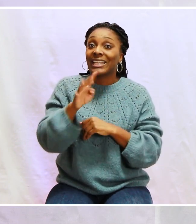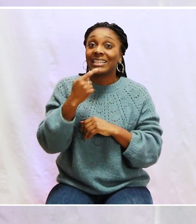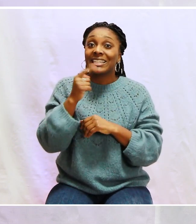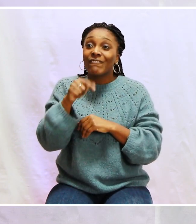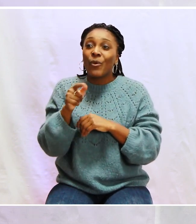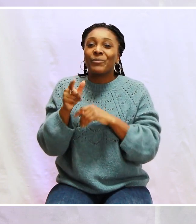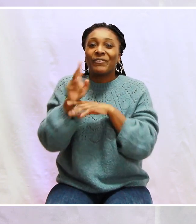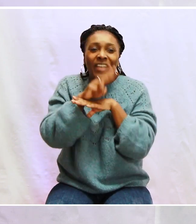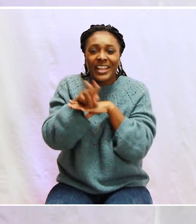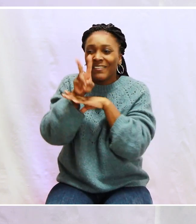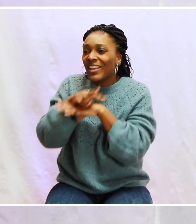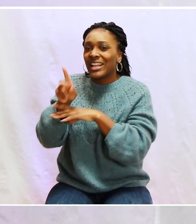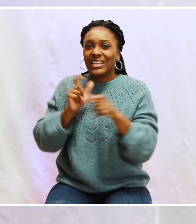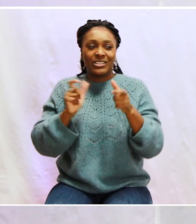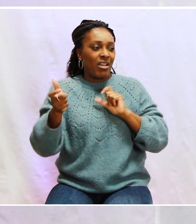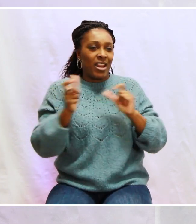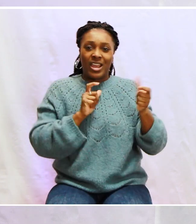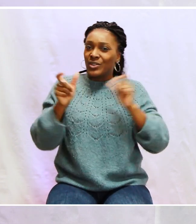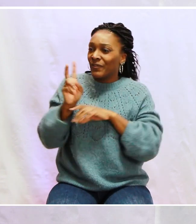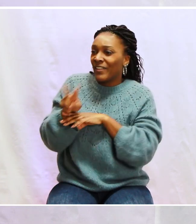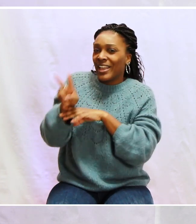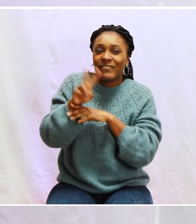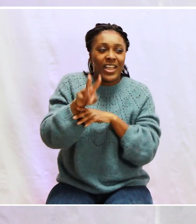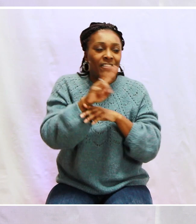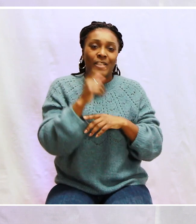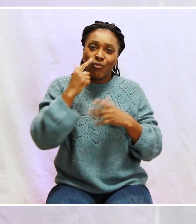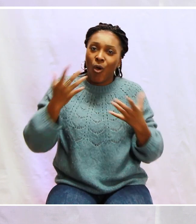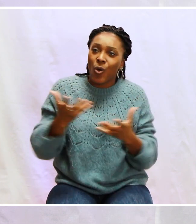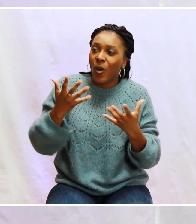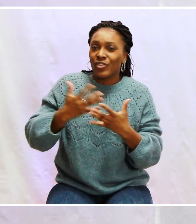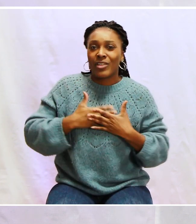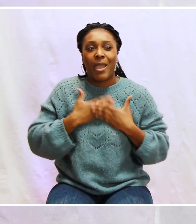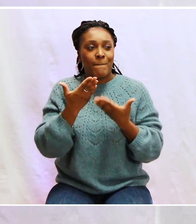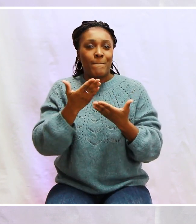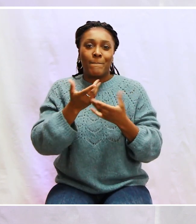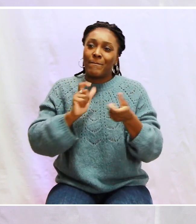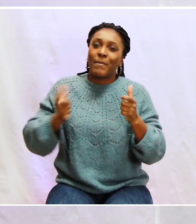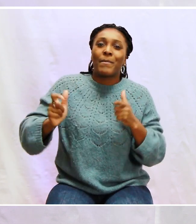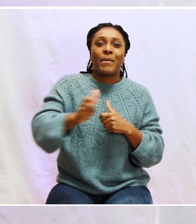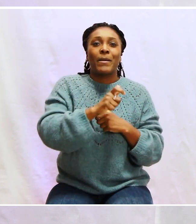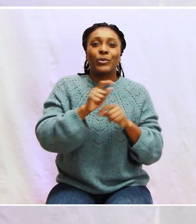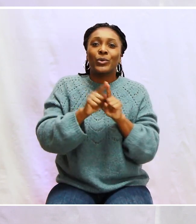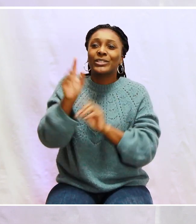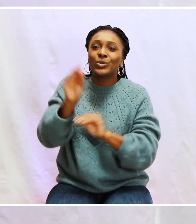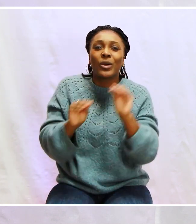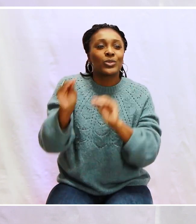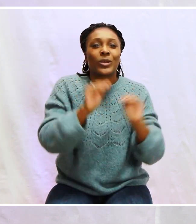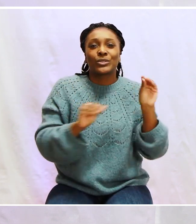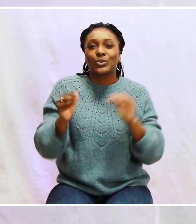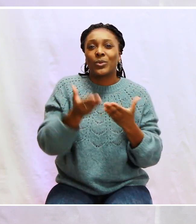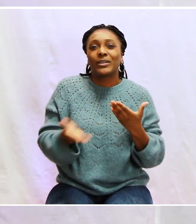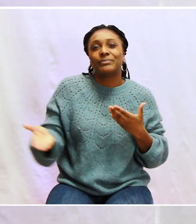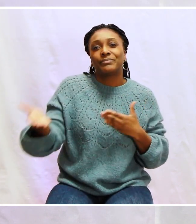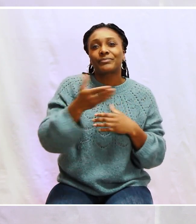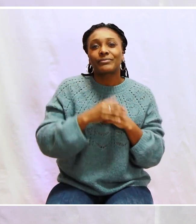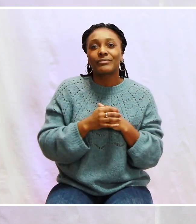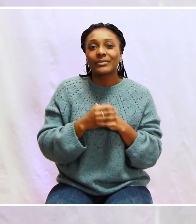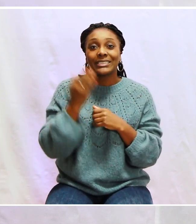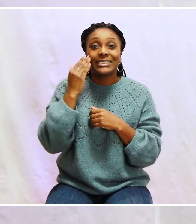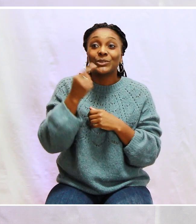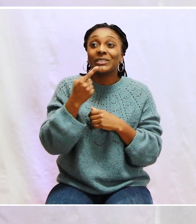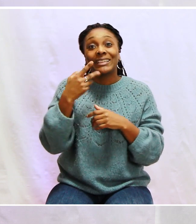les autres pour nous encourager à mieux nous aimer et à faire du bien autour de nous. » Et je pense que souhaiter quelque chose comme